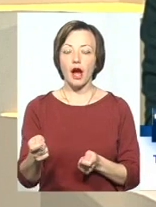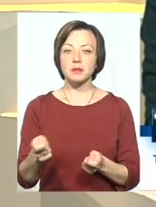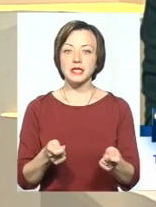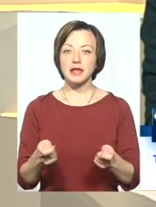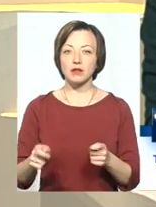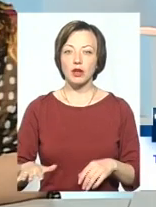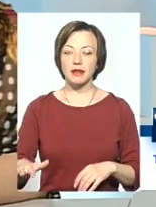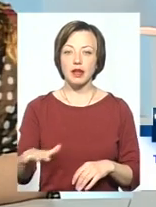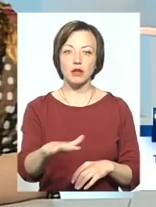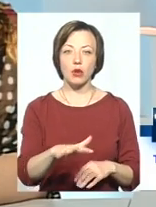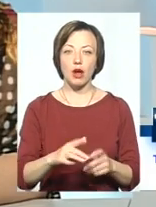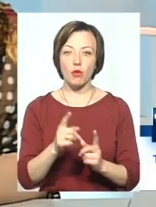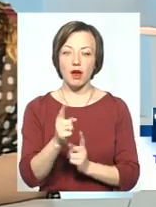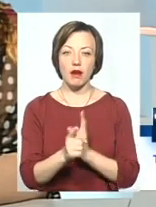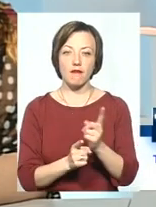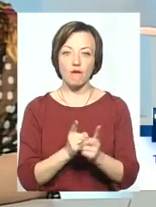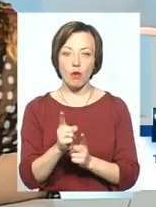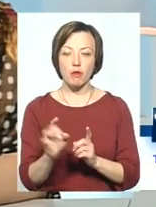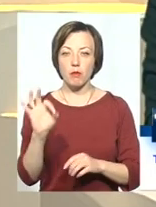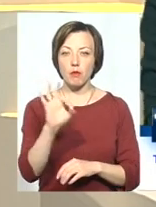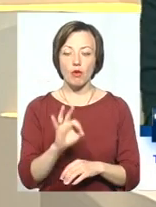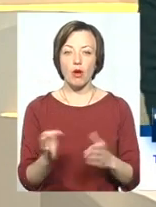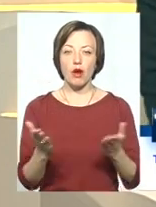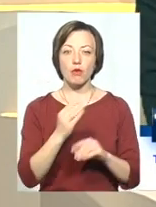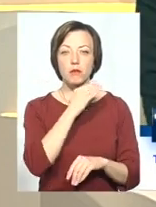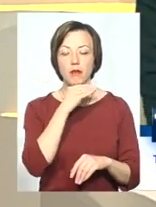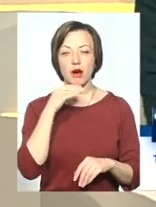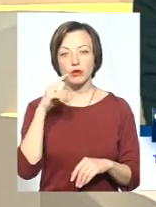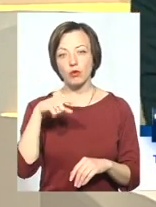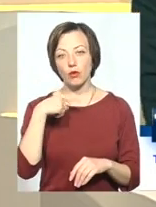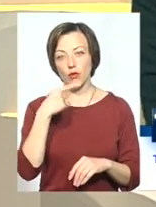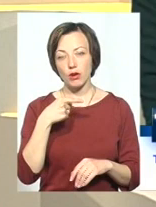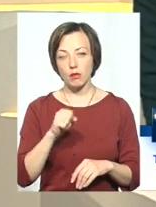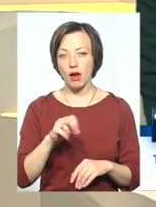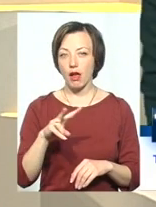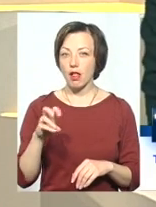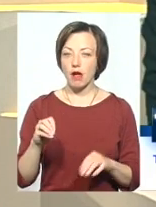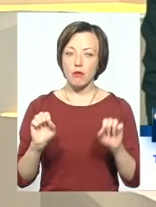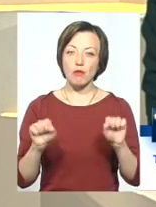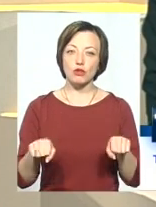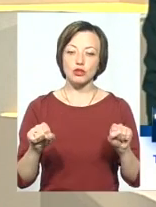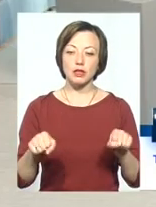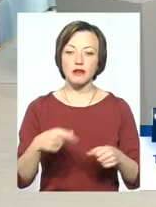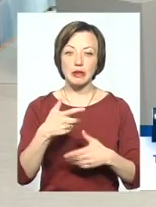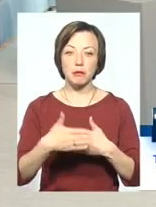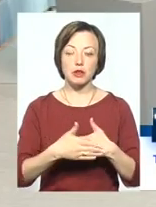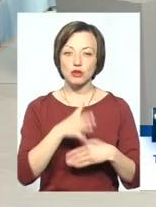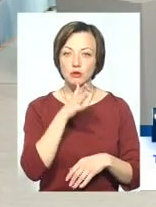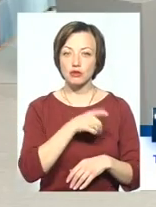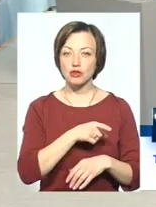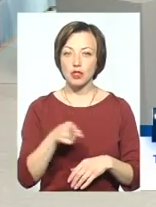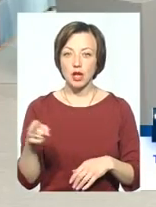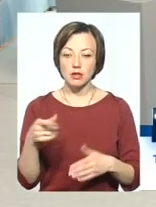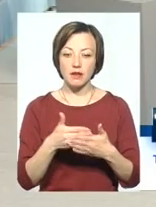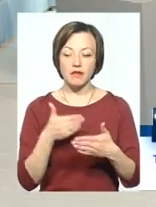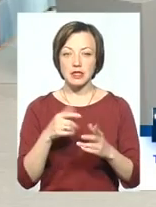адміністративно-територіальної реформи, про яку багато говоримо, але можливо найближчим часом вже від